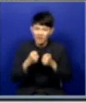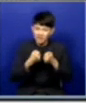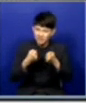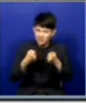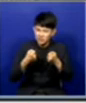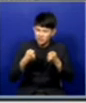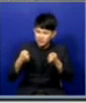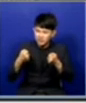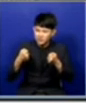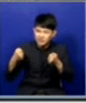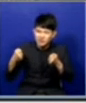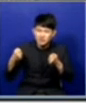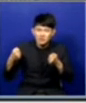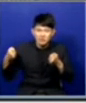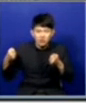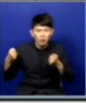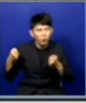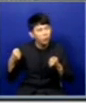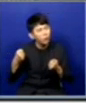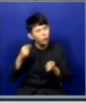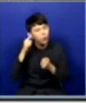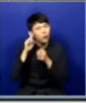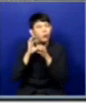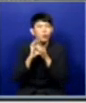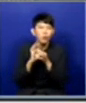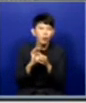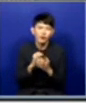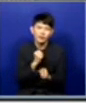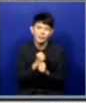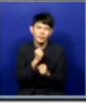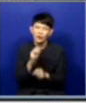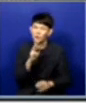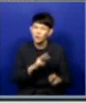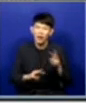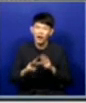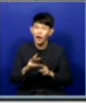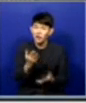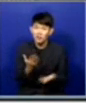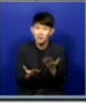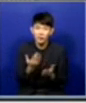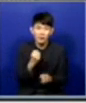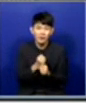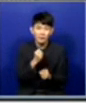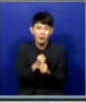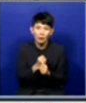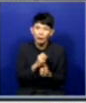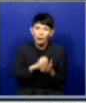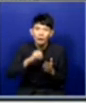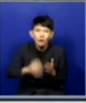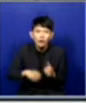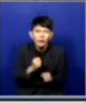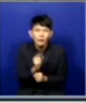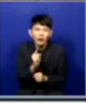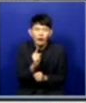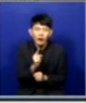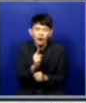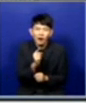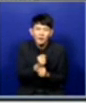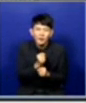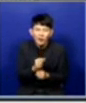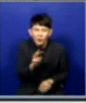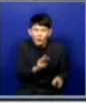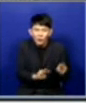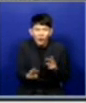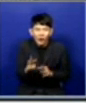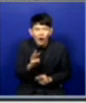ากเท่าไหร่ก็กลัวว่าจะตกงานแล้วเมื่อตกงานนานๆก็จะหายไ